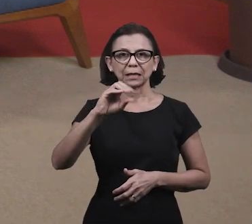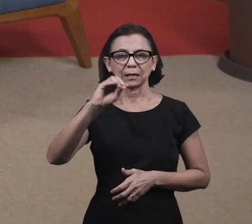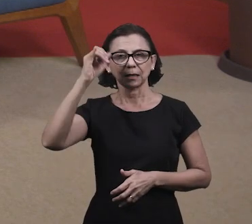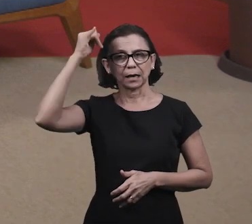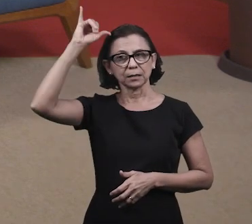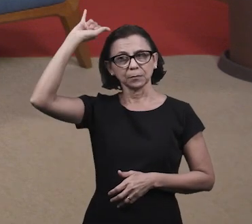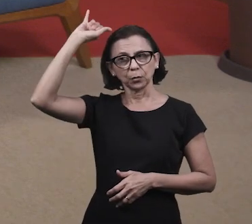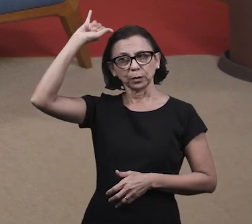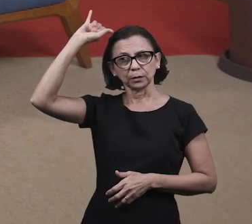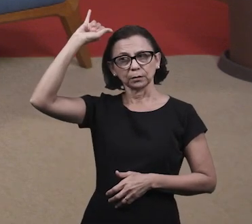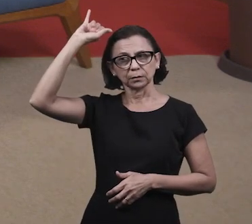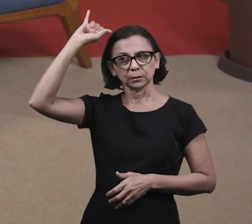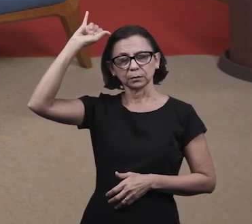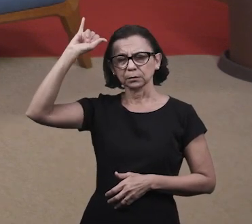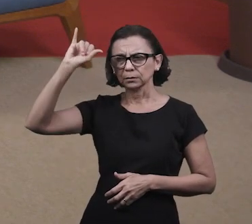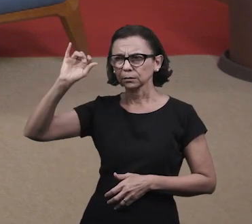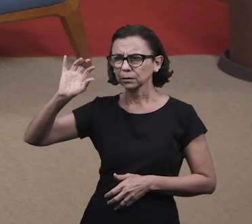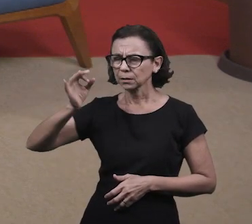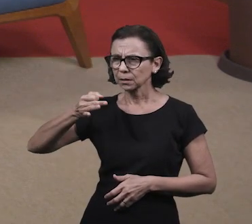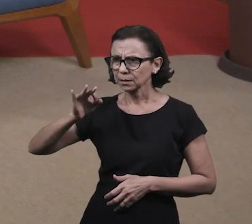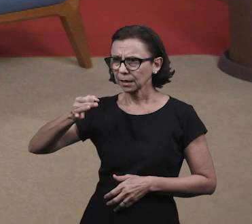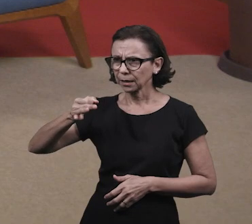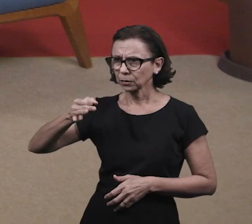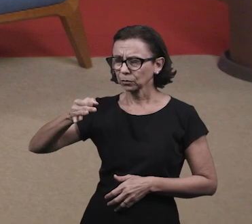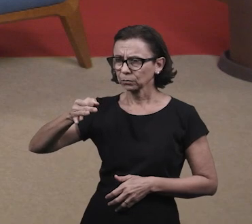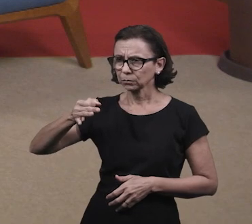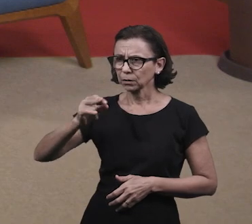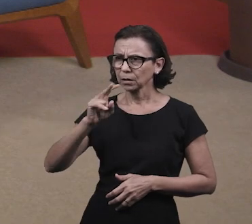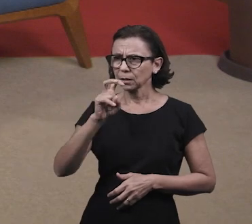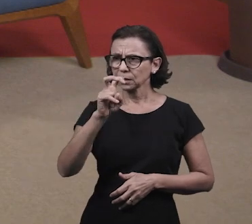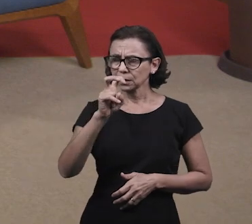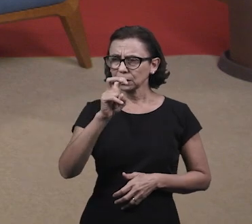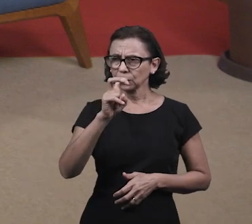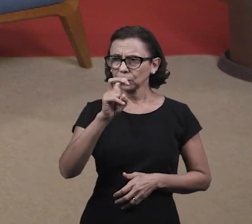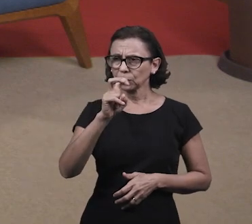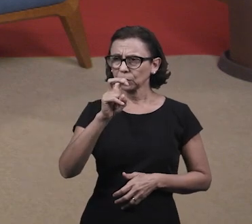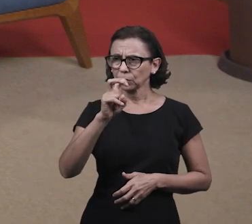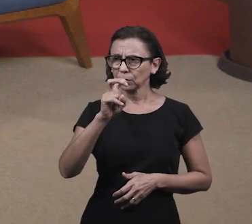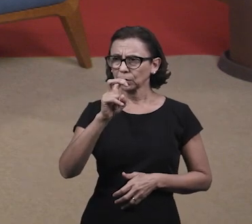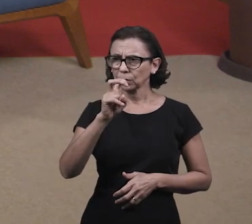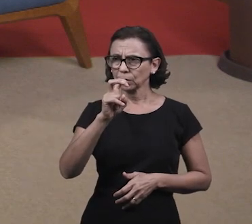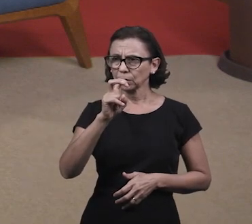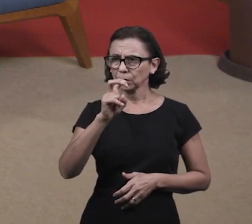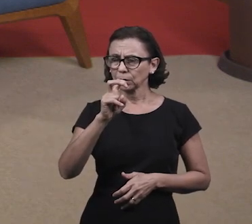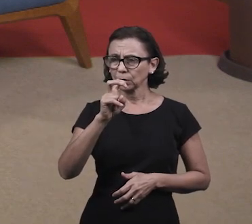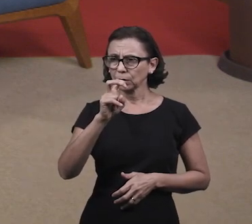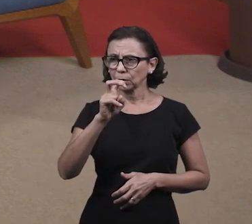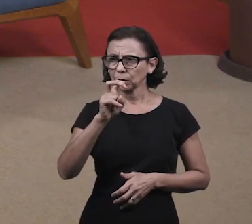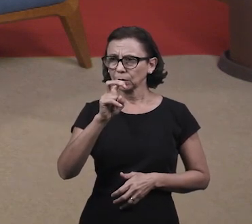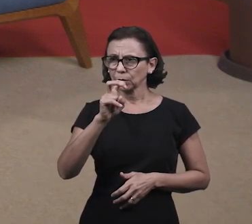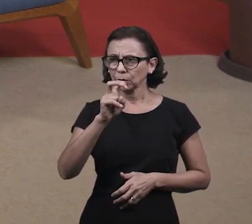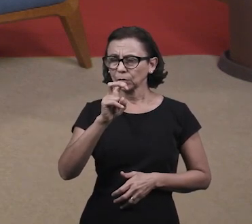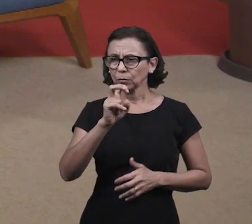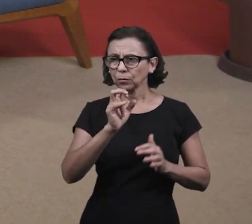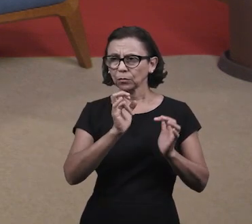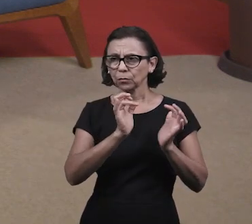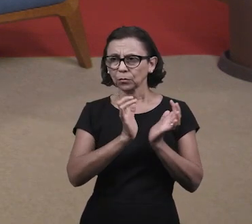pas? Oui. Et 5 paires de bœufs. Donc, c'est